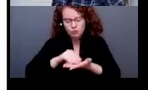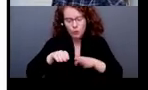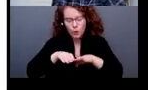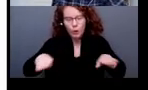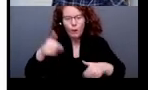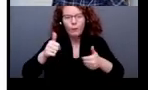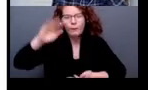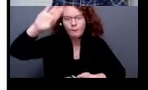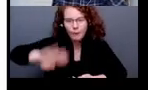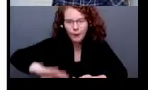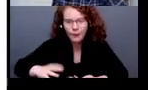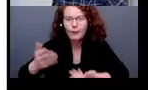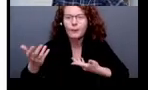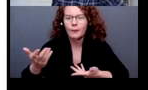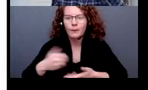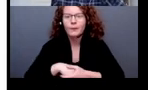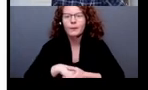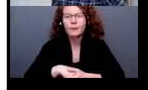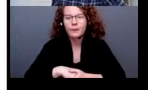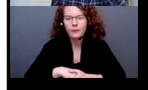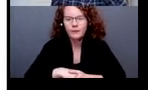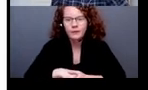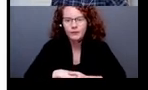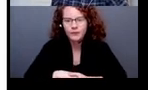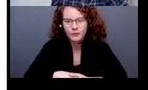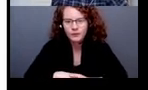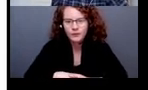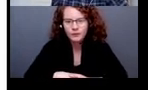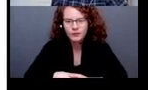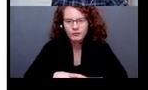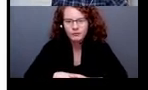ou sur nos Dropbox. Et il y a un